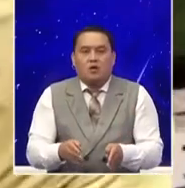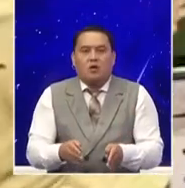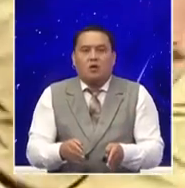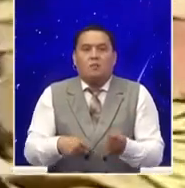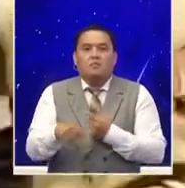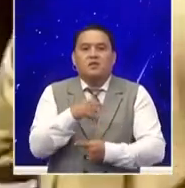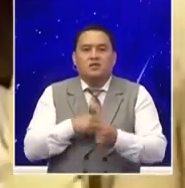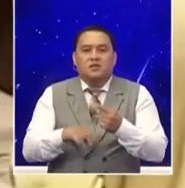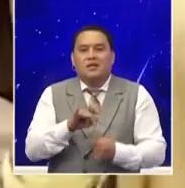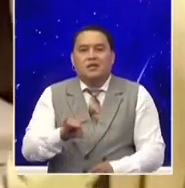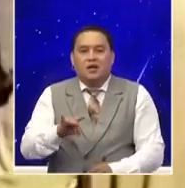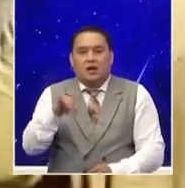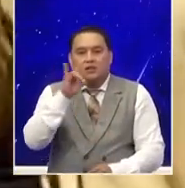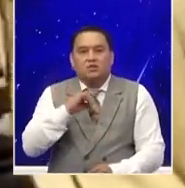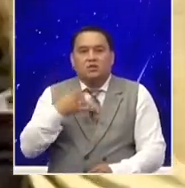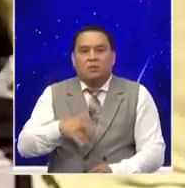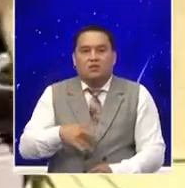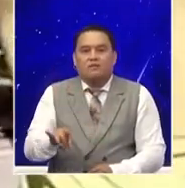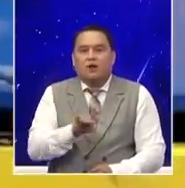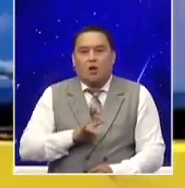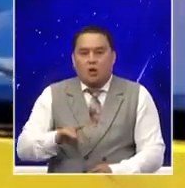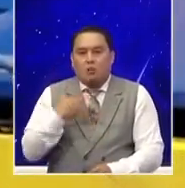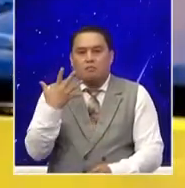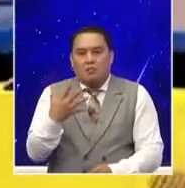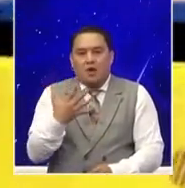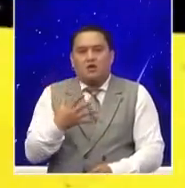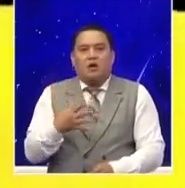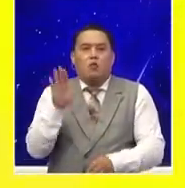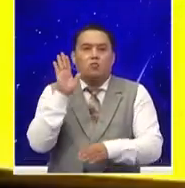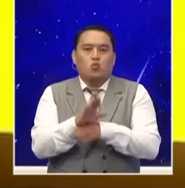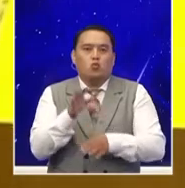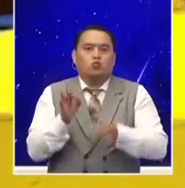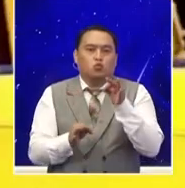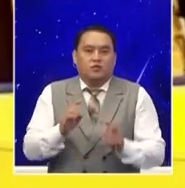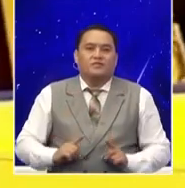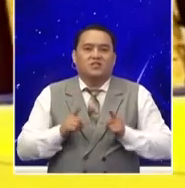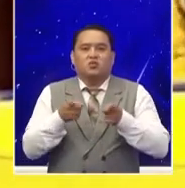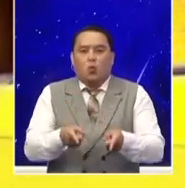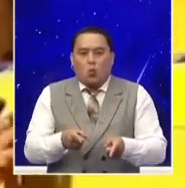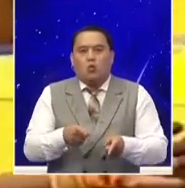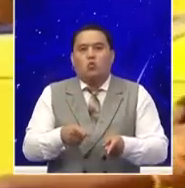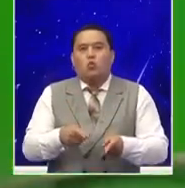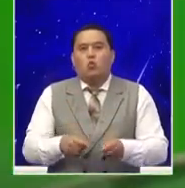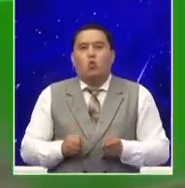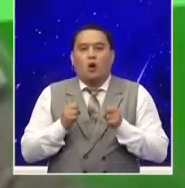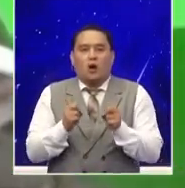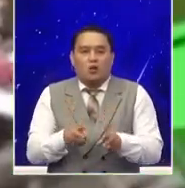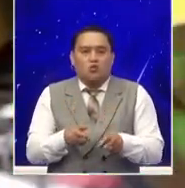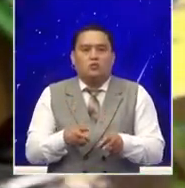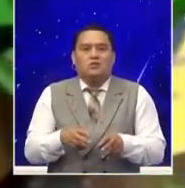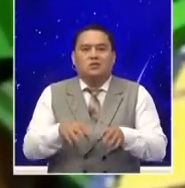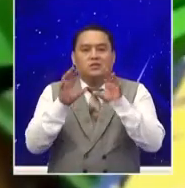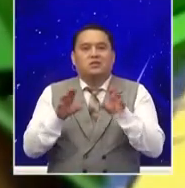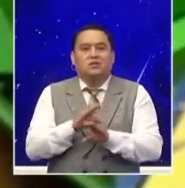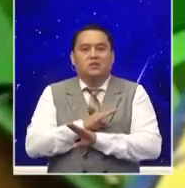нерадивых бизнесменов Илийского, Карасайского и Жамбылского районов. 5 приговоров суда уже вступили в силу. В рамках уголовных дел о незаконном